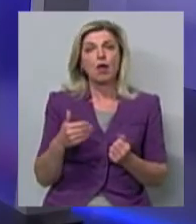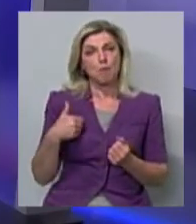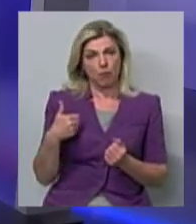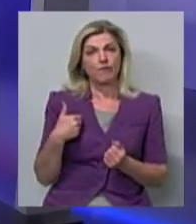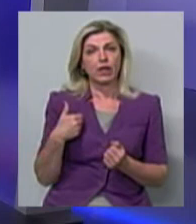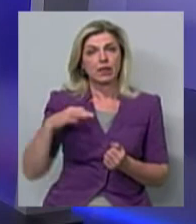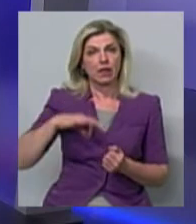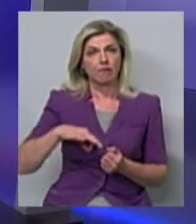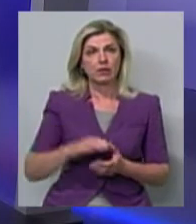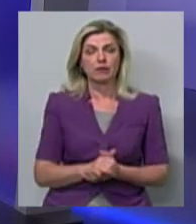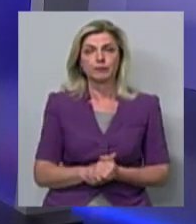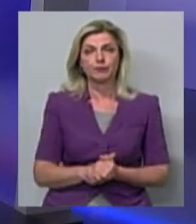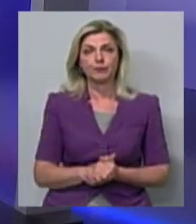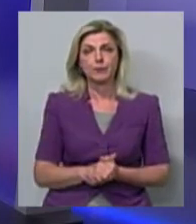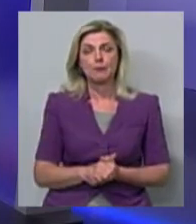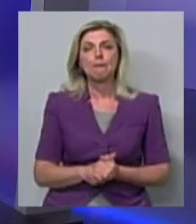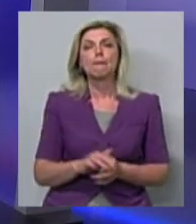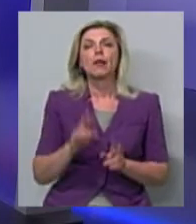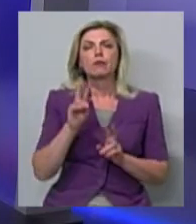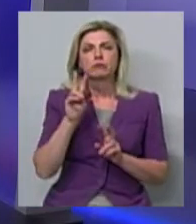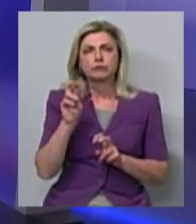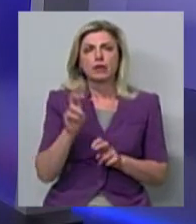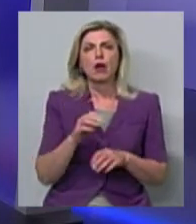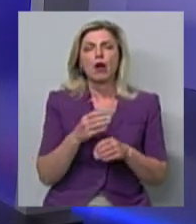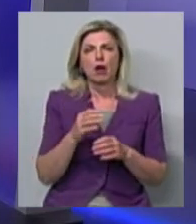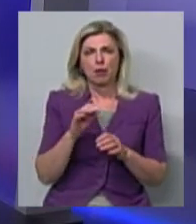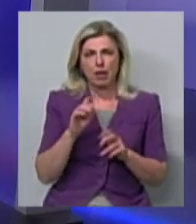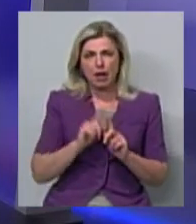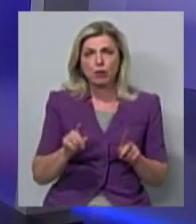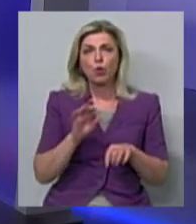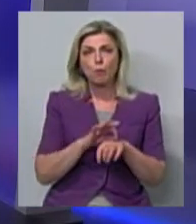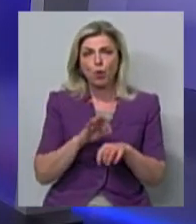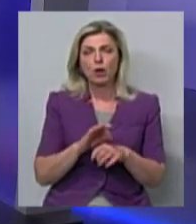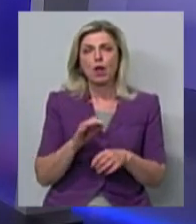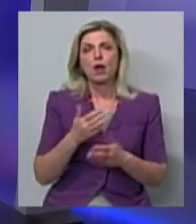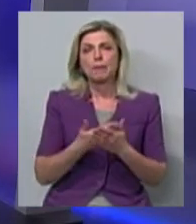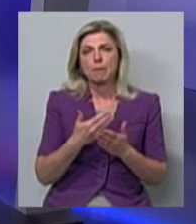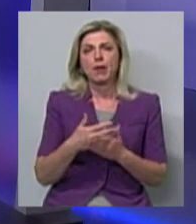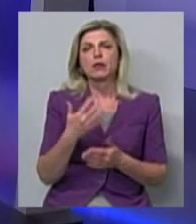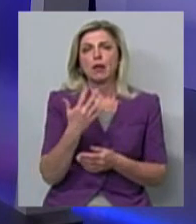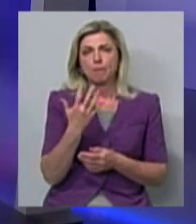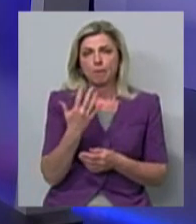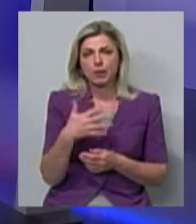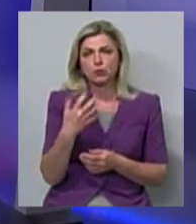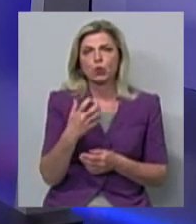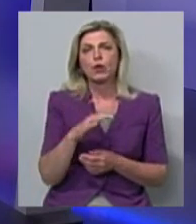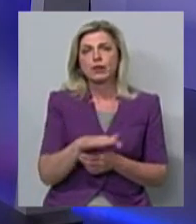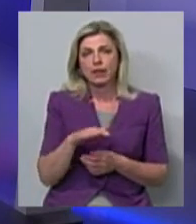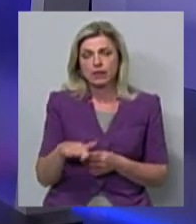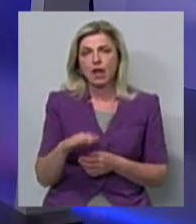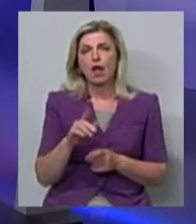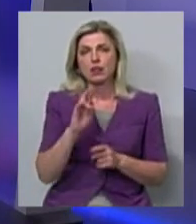На м'язову дистрофію Дюшена в Україні хворіють близько 500 хлопчиків. В Миколаївській області таких